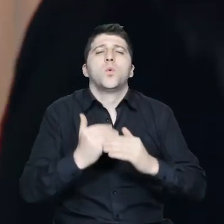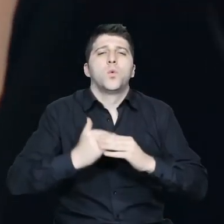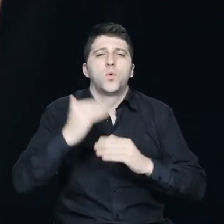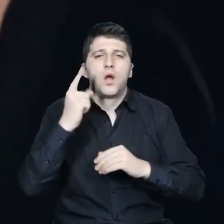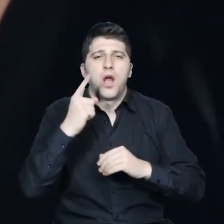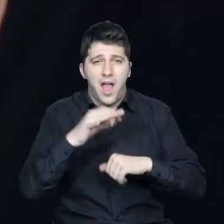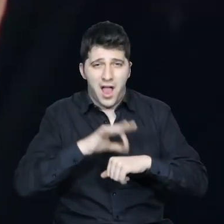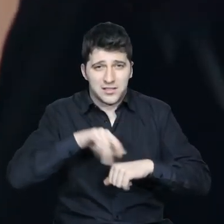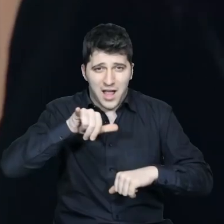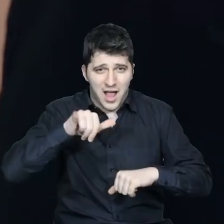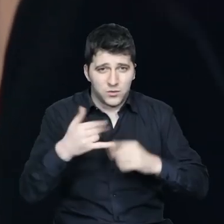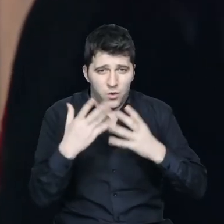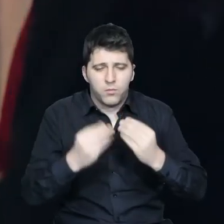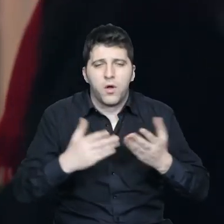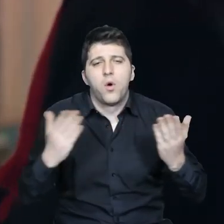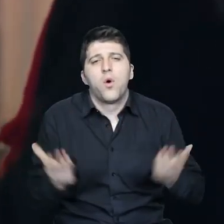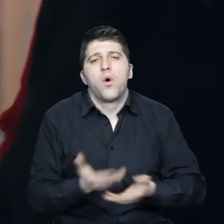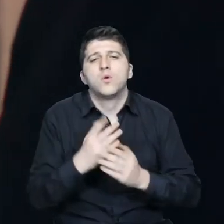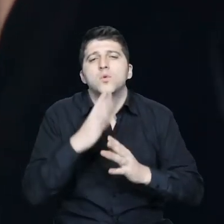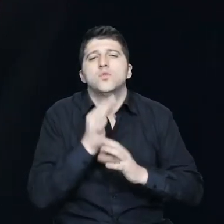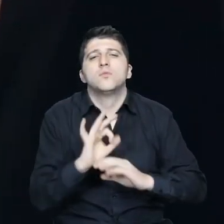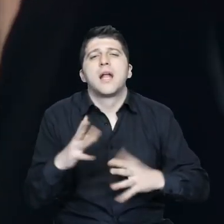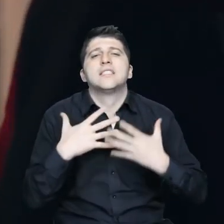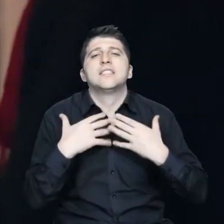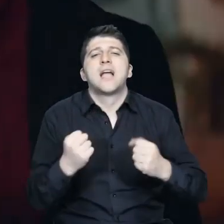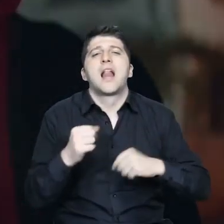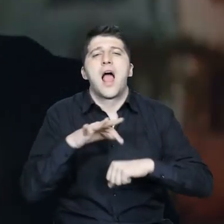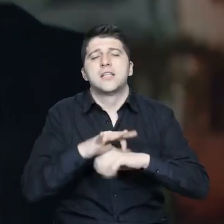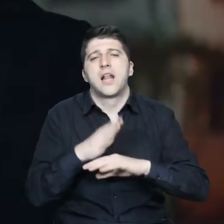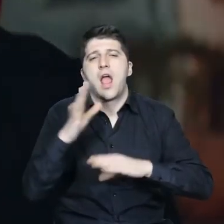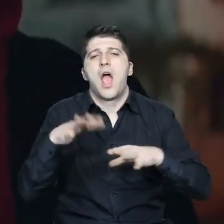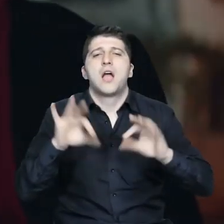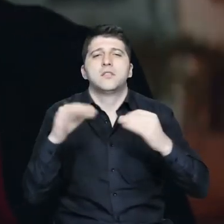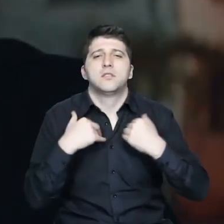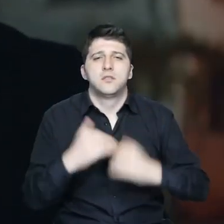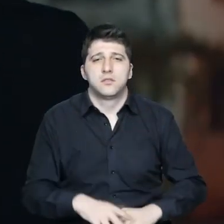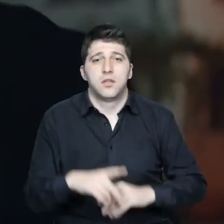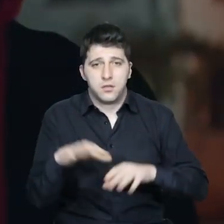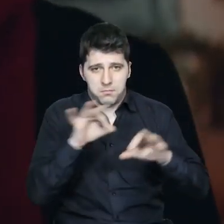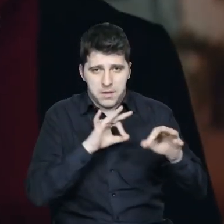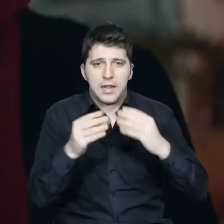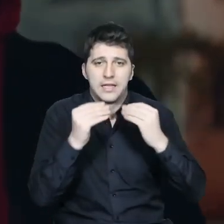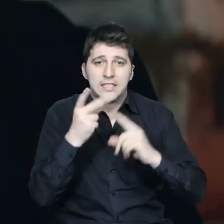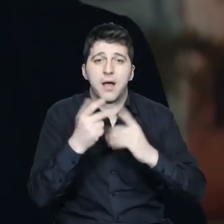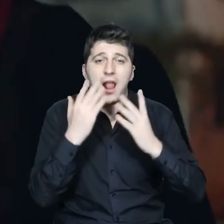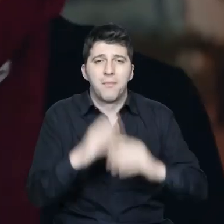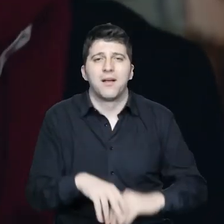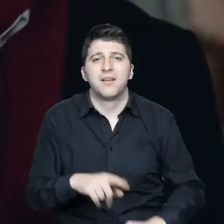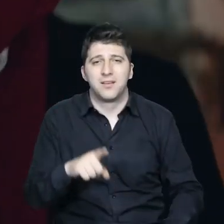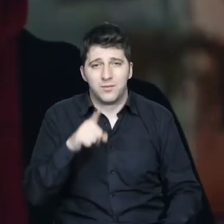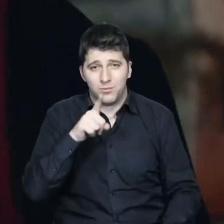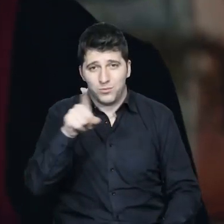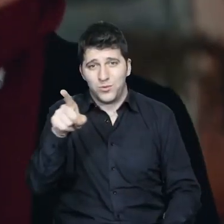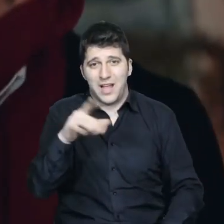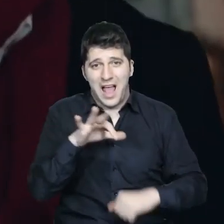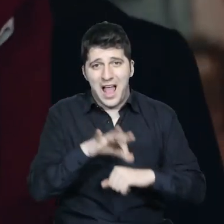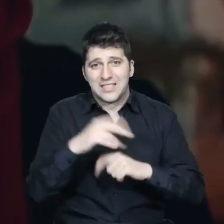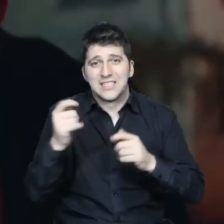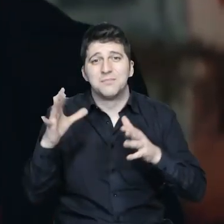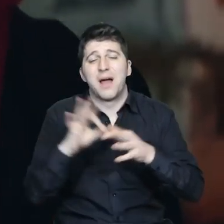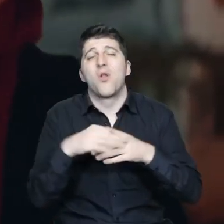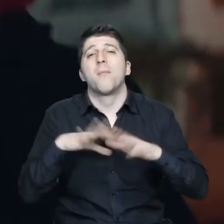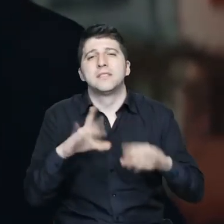üstüne havale geçirdik mi? Oh mis. Sağlık ocağında yerimiz hazır vallahi. He. Planı tuttum İsmail ama şu her işi sağlık ocağına bağlamasan.